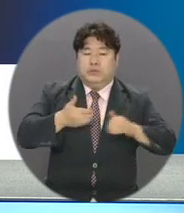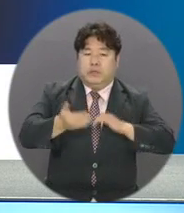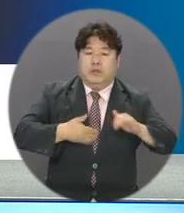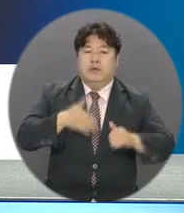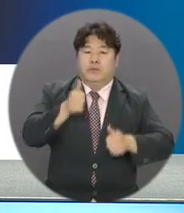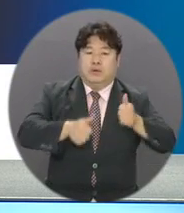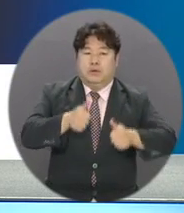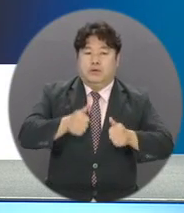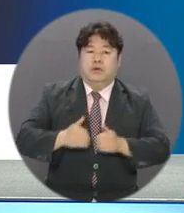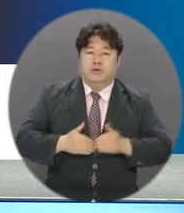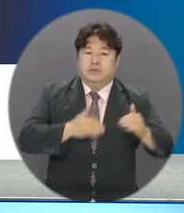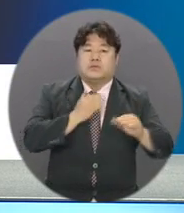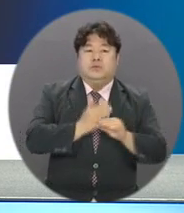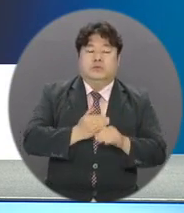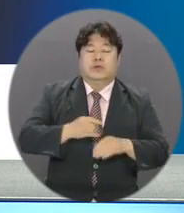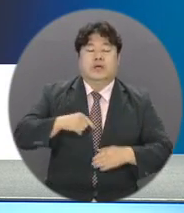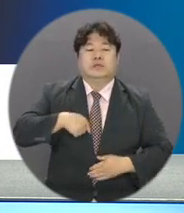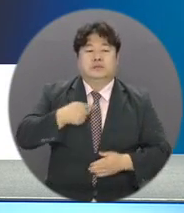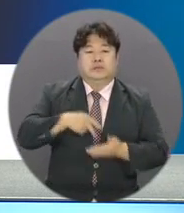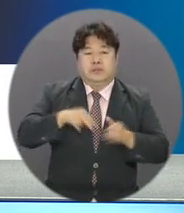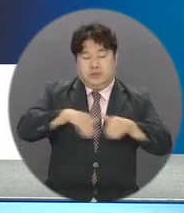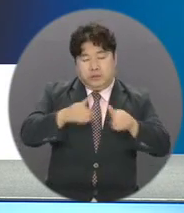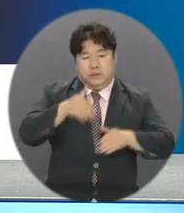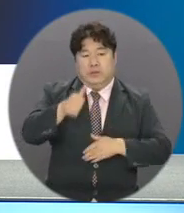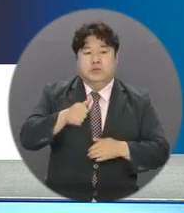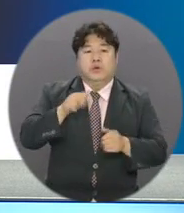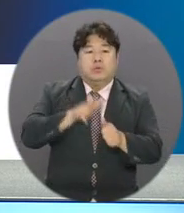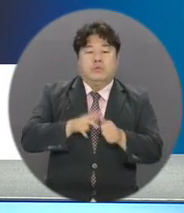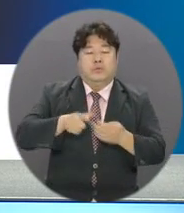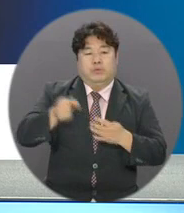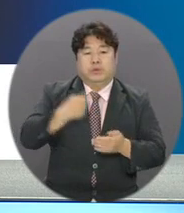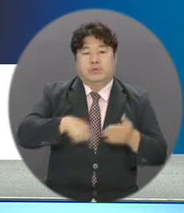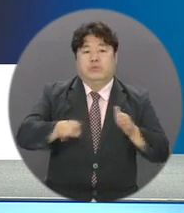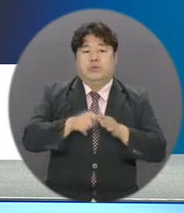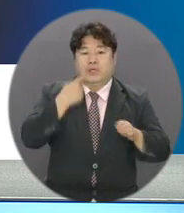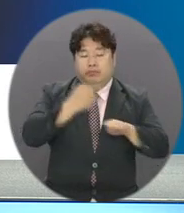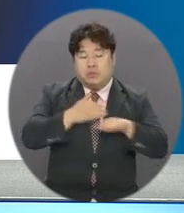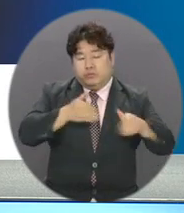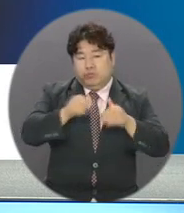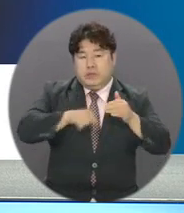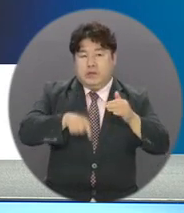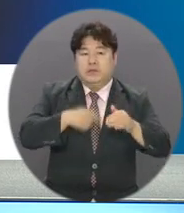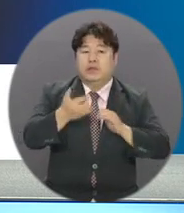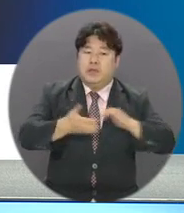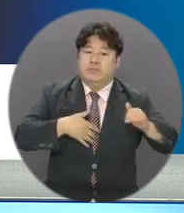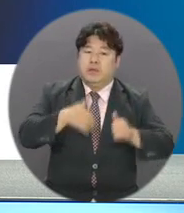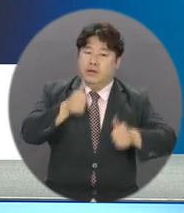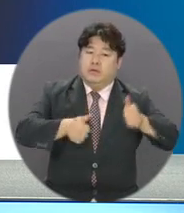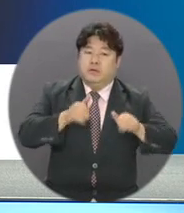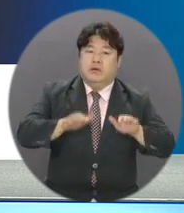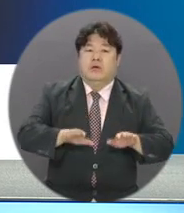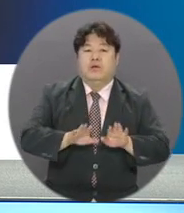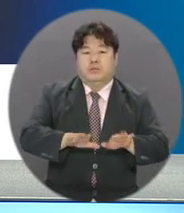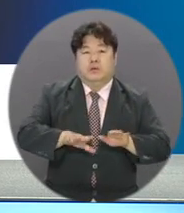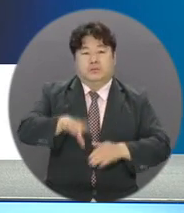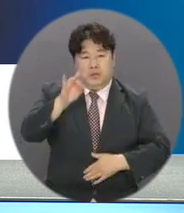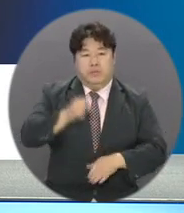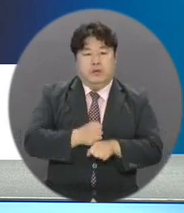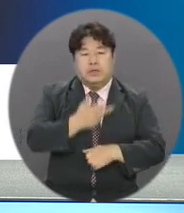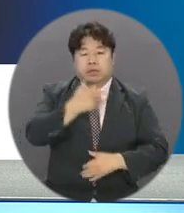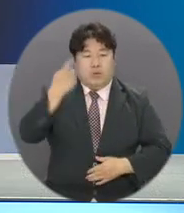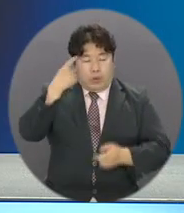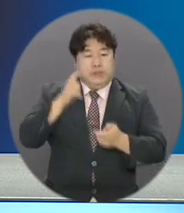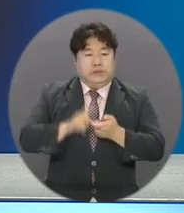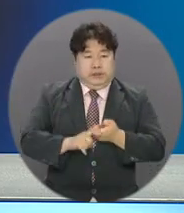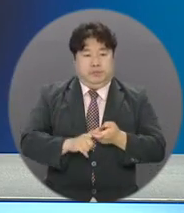있습니다. 자치단체장 후보를 뽑기 위해 민주당 내에서 예비 경선이 이루어지는 건 이번이 처음이어서 큰 관심을 모으고